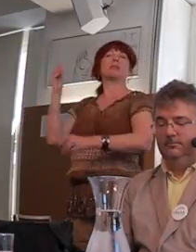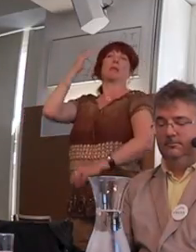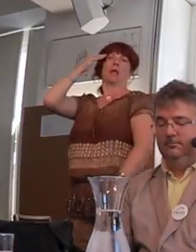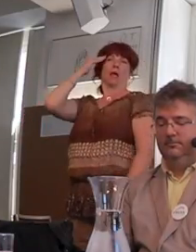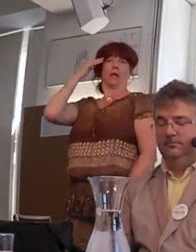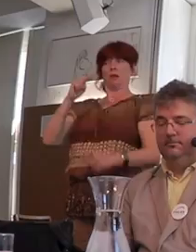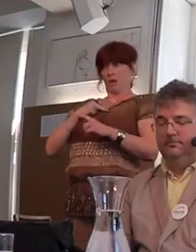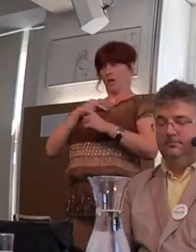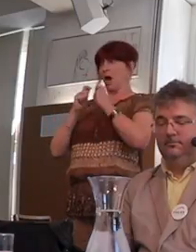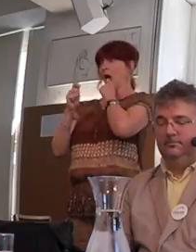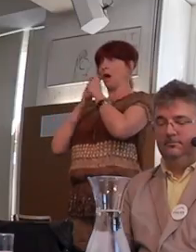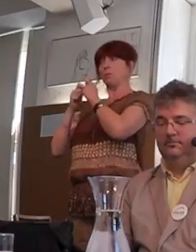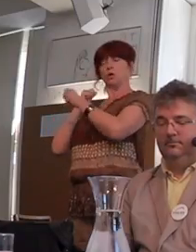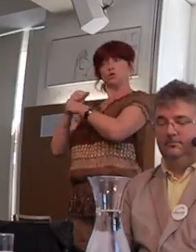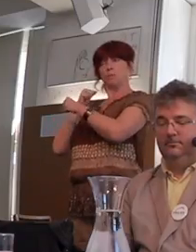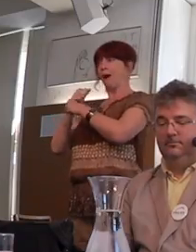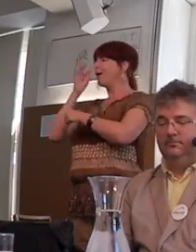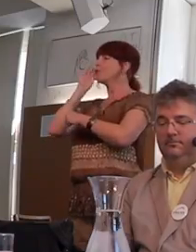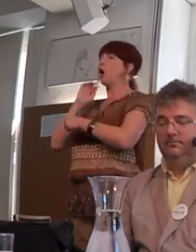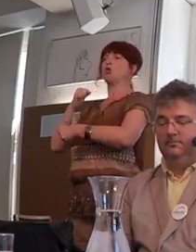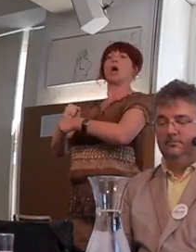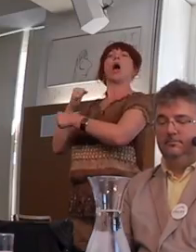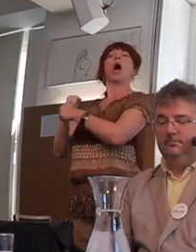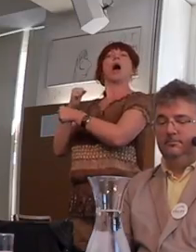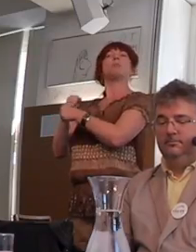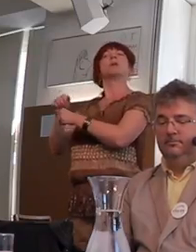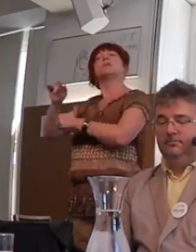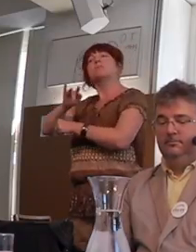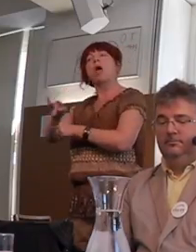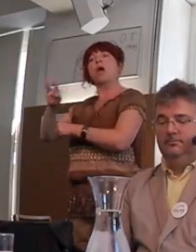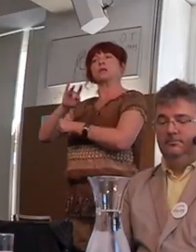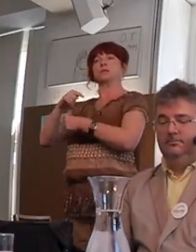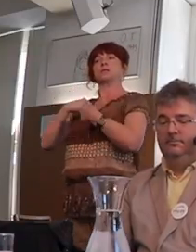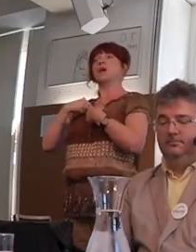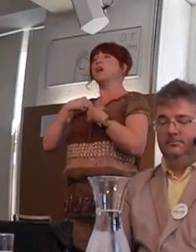über Frauen am Arbeitsplatz oder in der Arbeitswelt, dann frage ich auch